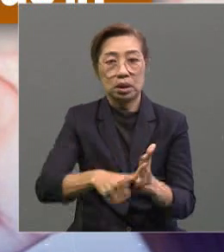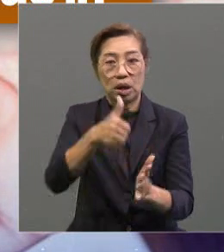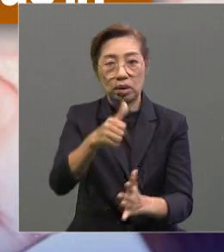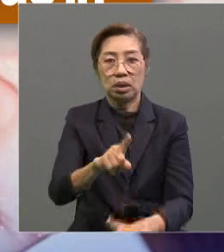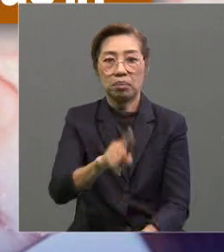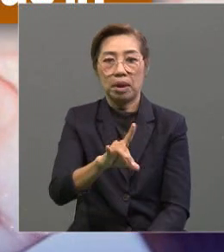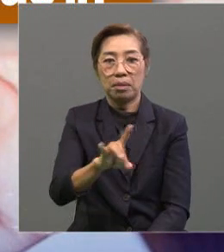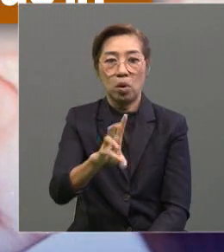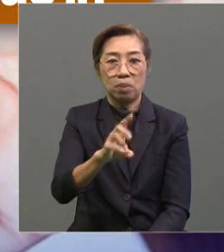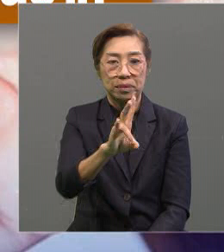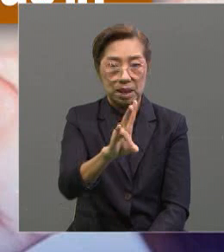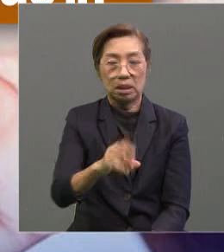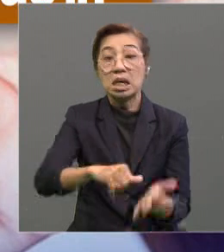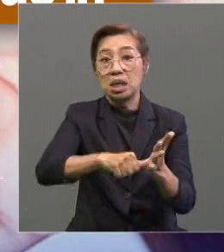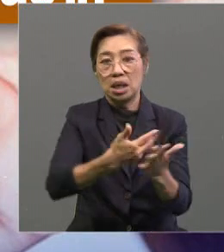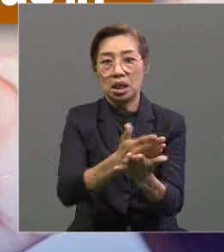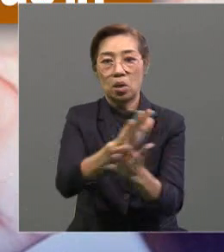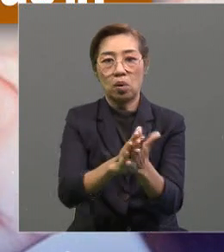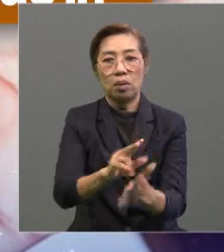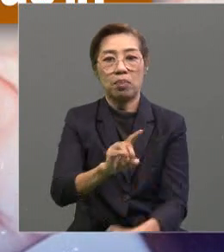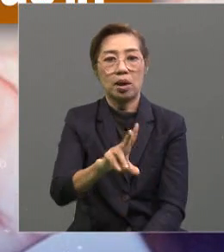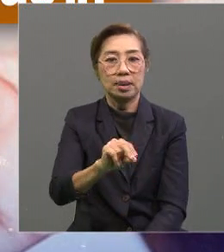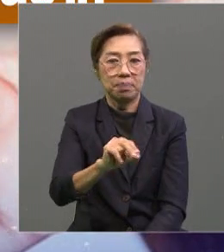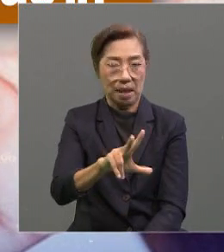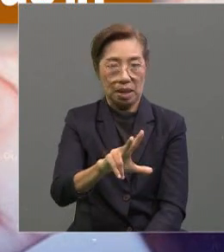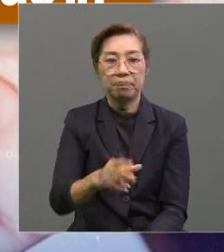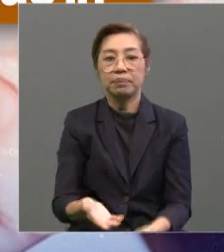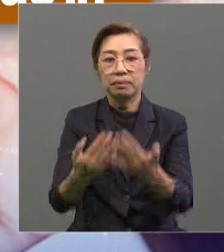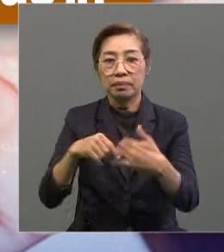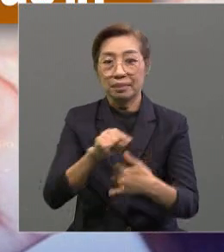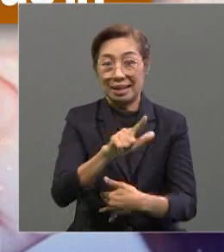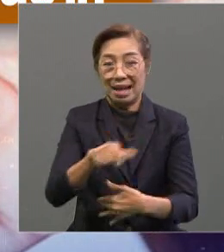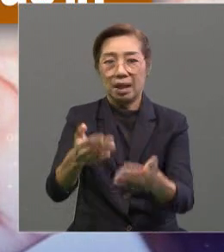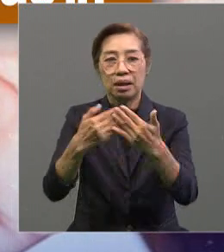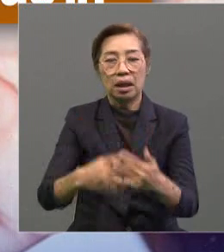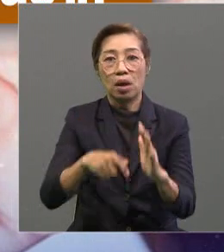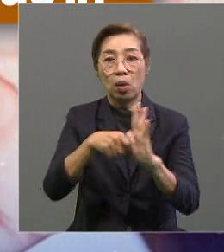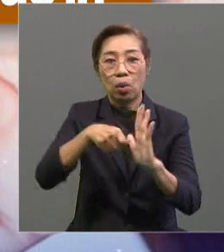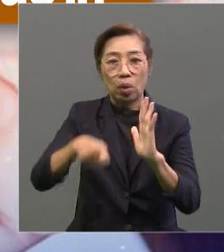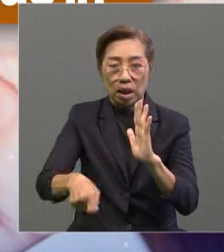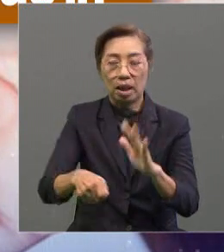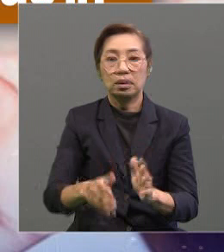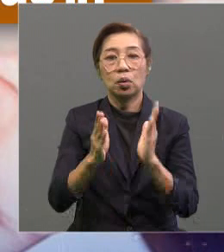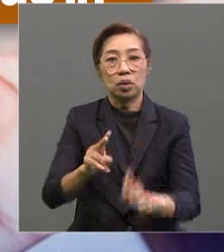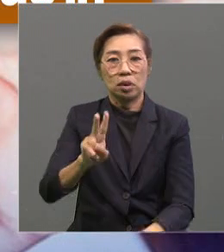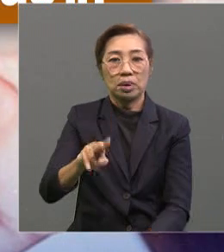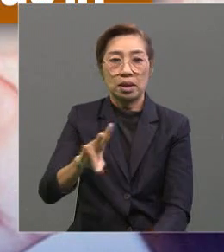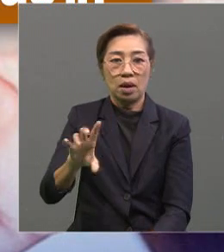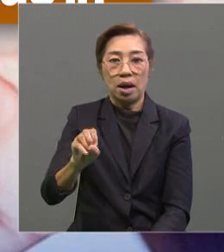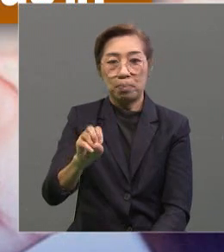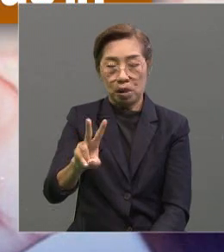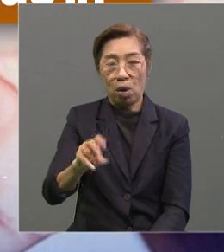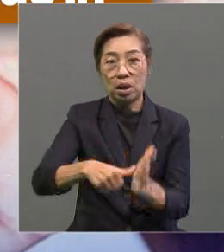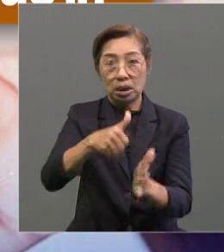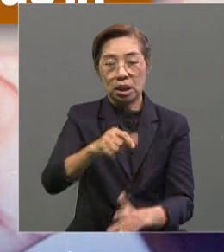1,6 7คนมุนหนี้ 133ล้านบาทส่วนจังหวัดนครราชสีมา 2752คน